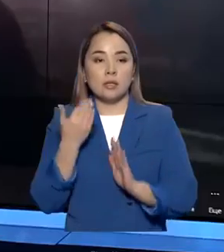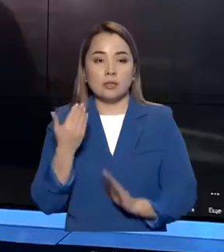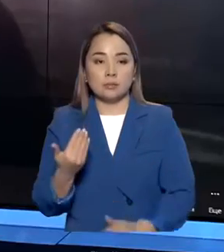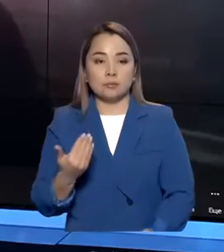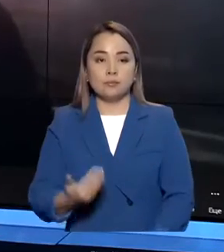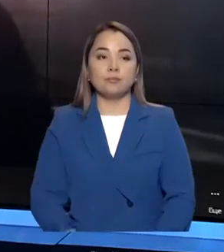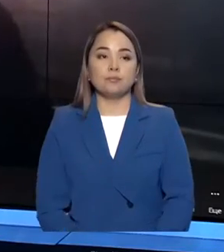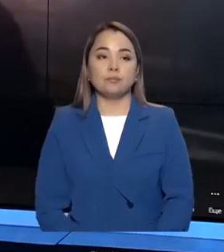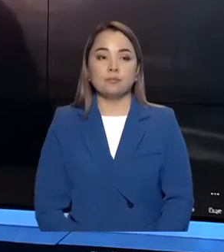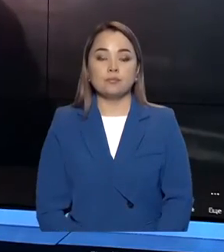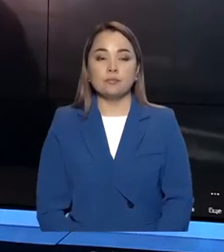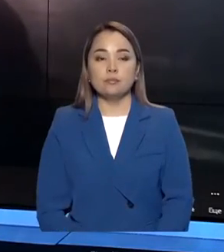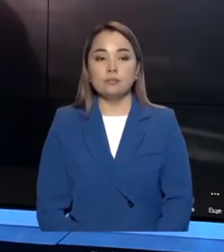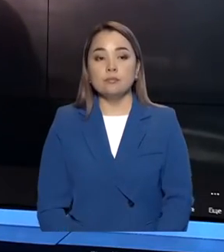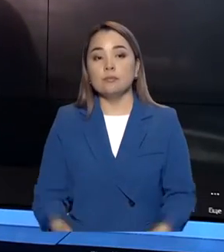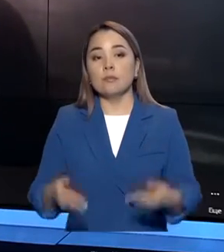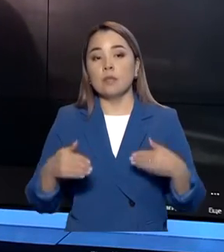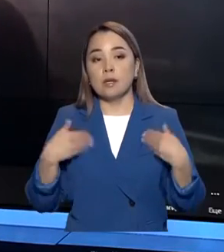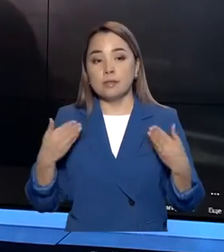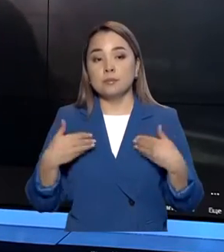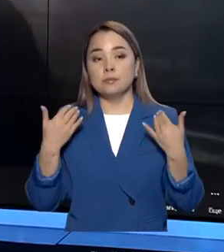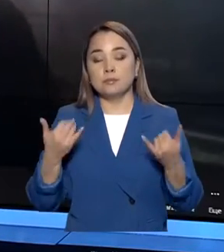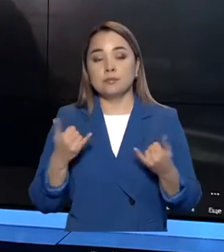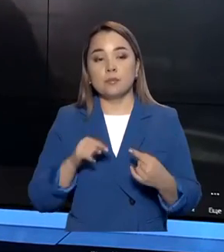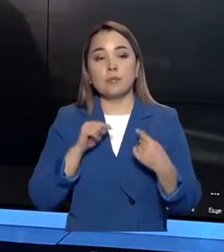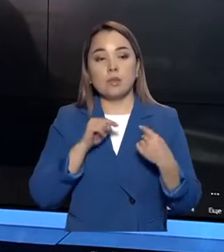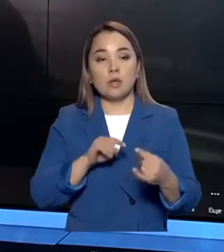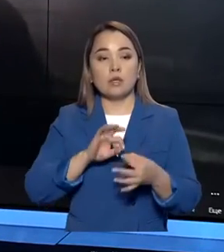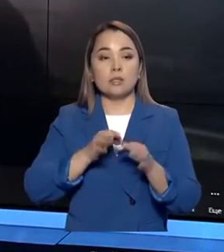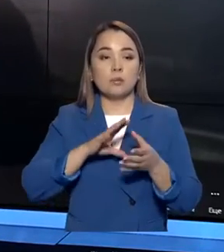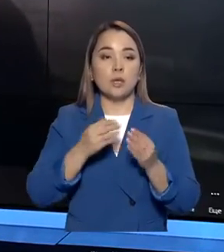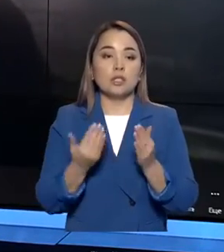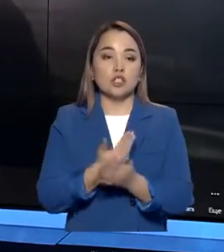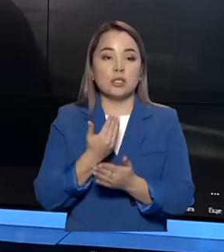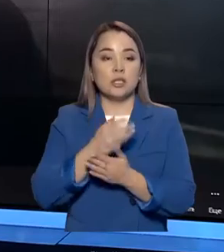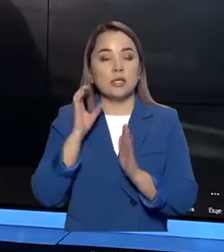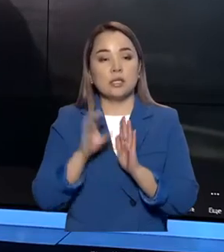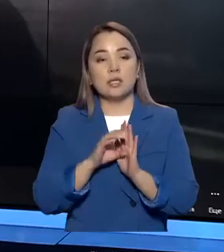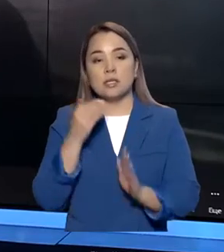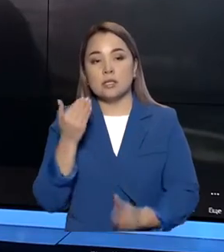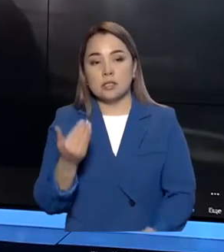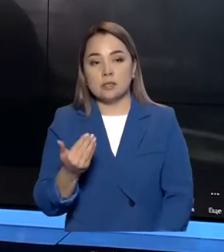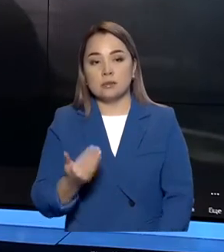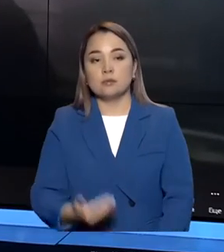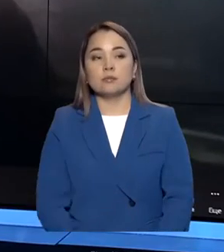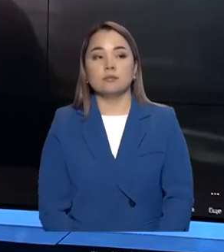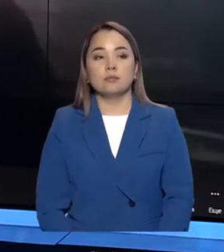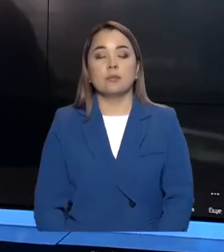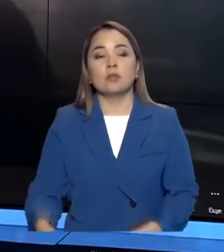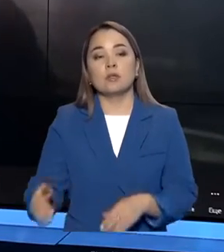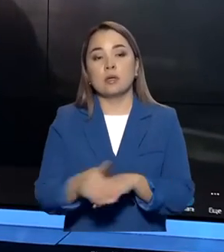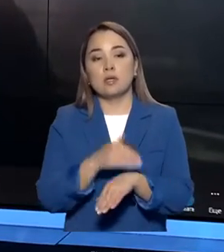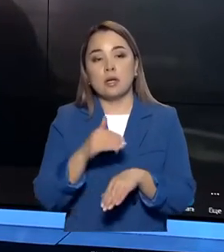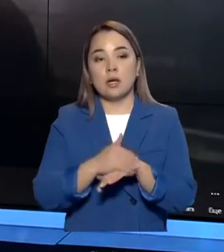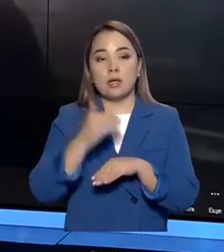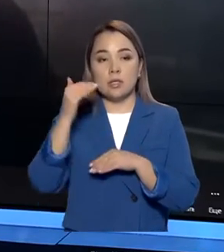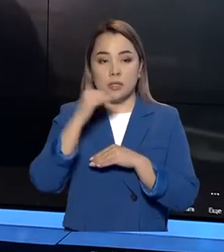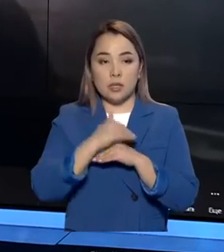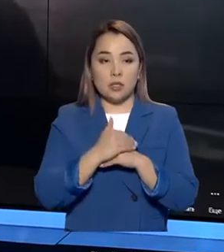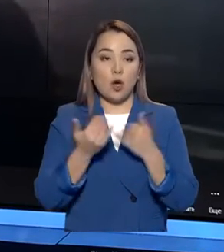тұр. Әділбек, қаңтар қақтығысының соңғы мәліметтерін өзіңізден естісек. Кеш жарық,